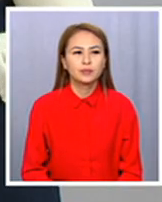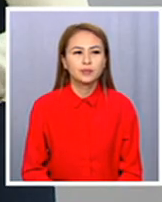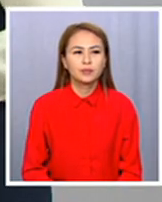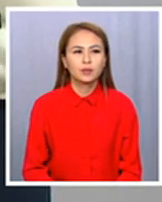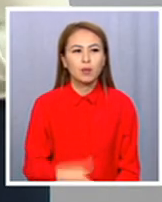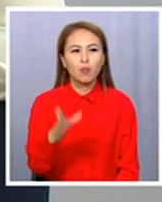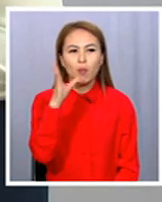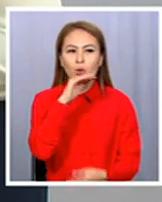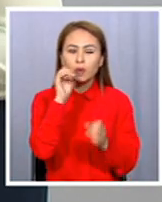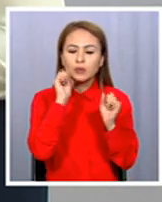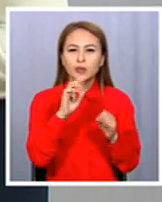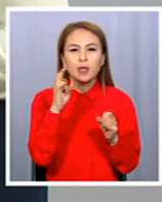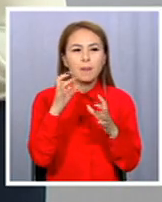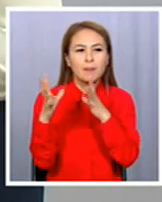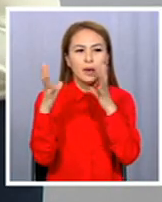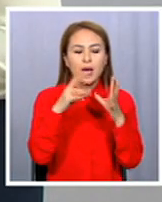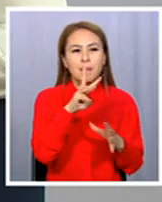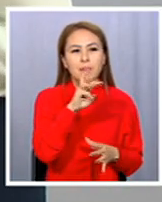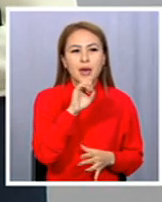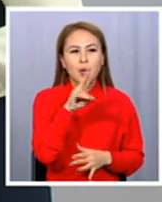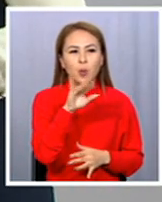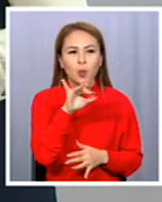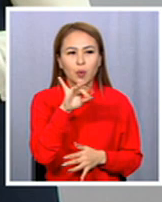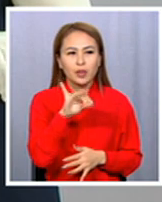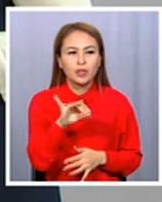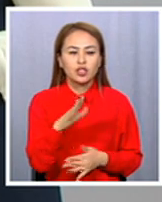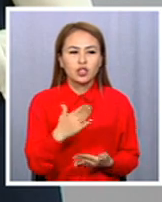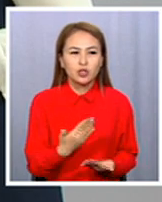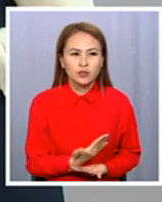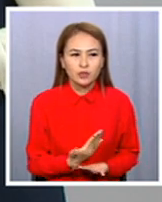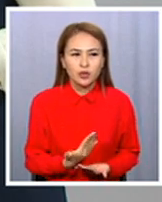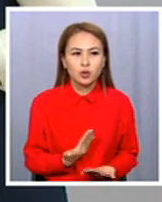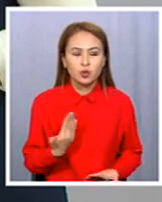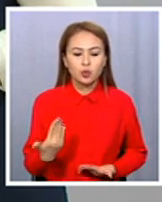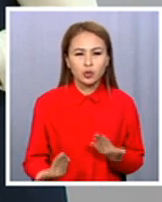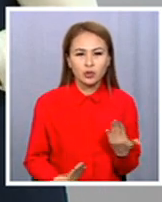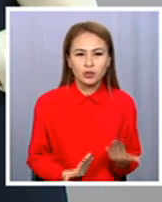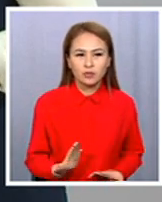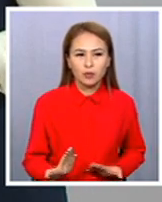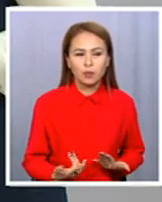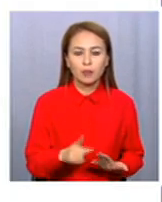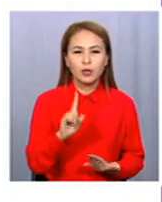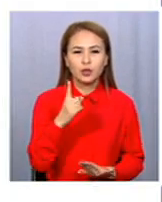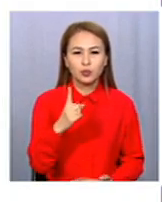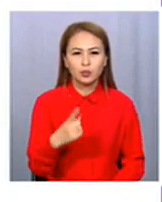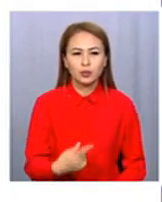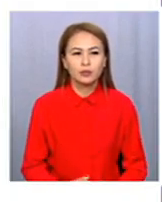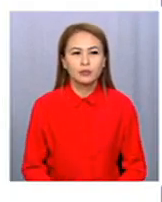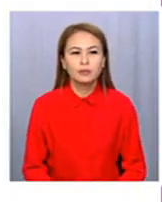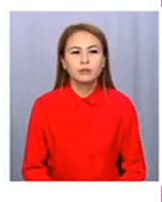Могут ли на планете Меркурий обитать живые существа? Почему?